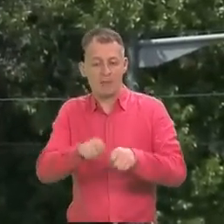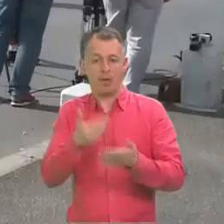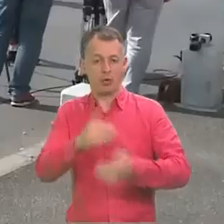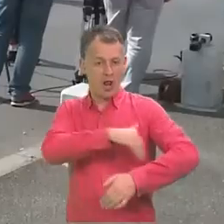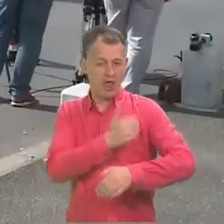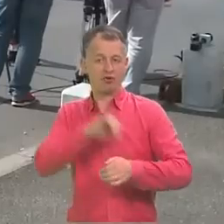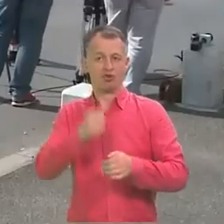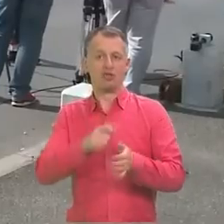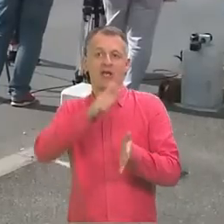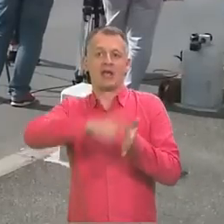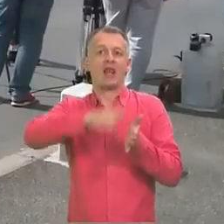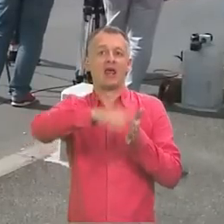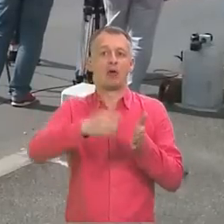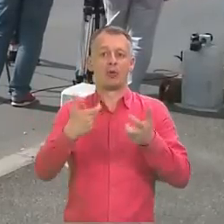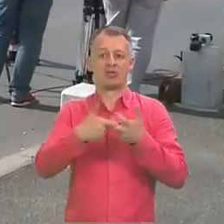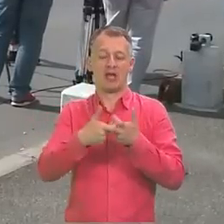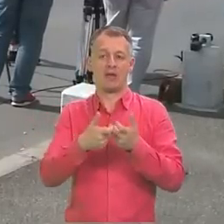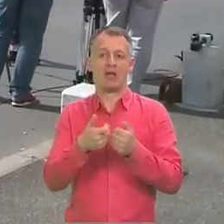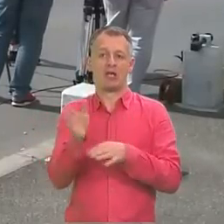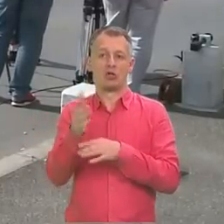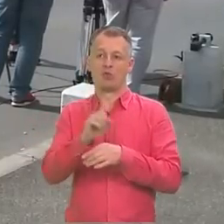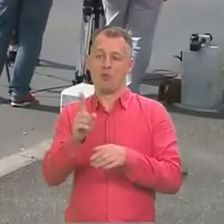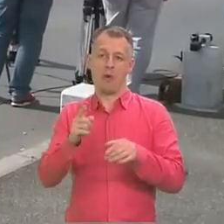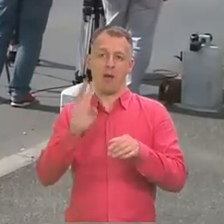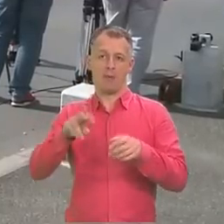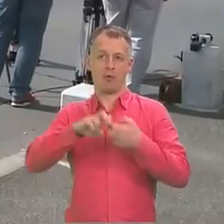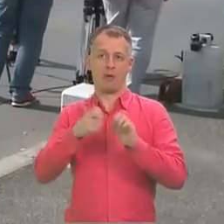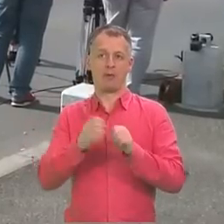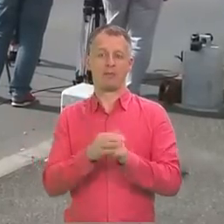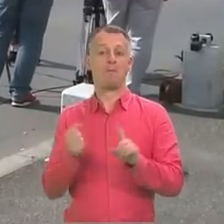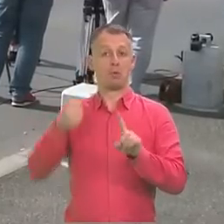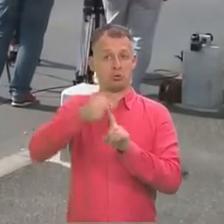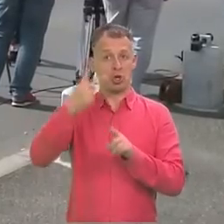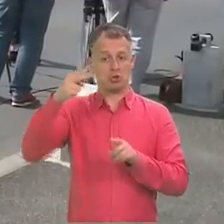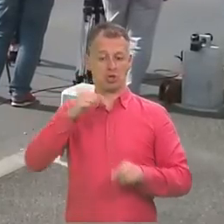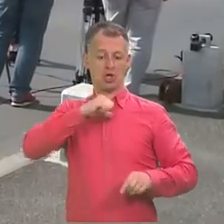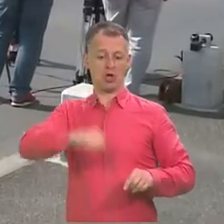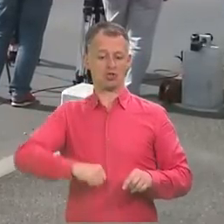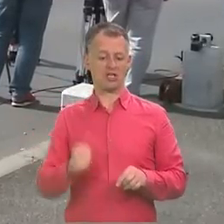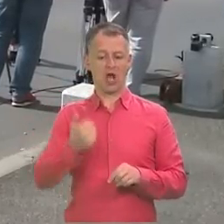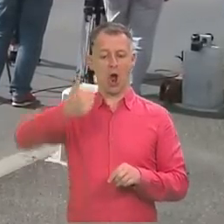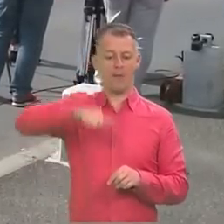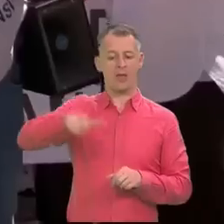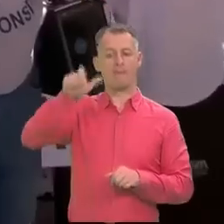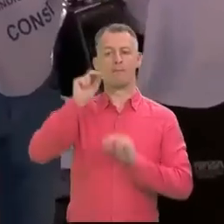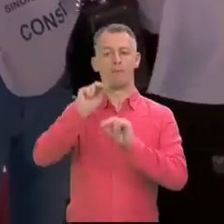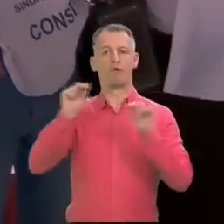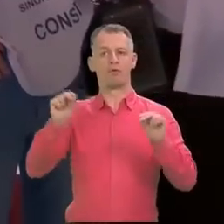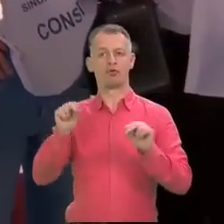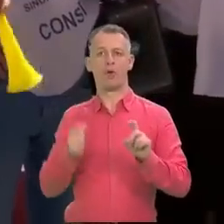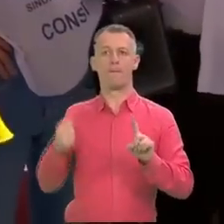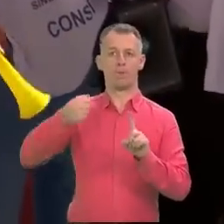naționale să nu fie afectat. Profesorii din țară au continuat protestele. La Constanța, peste 1000 de dascăli au ieșit în stradă.